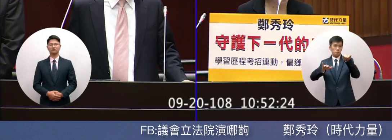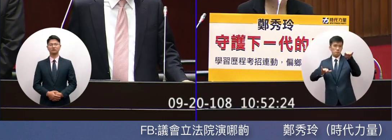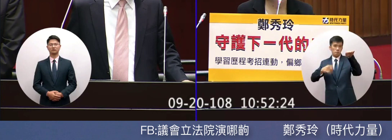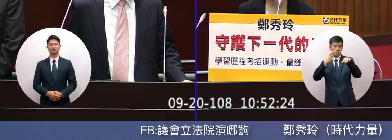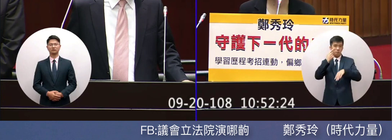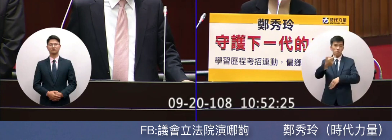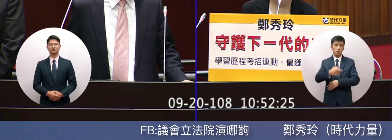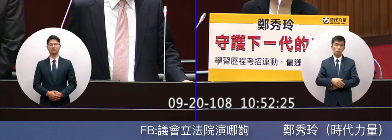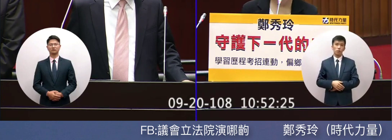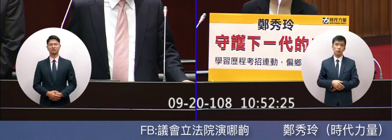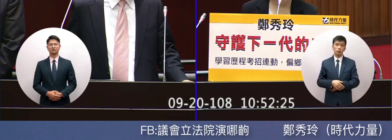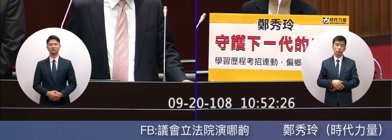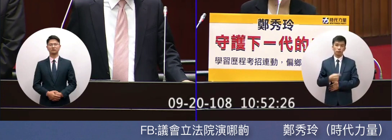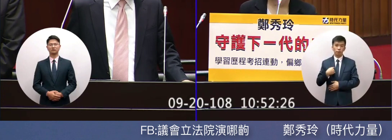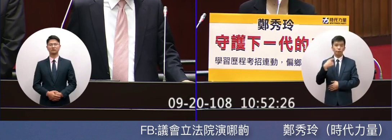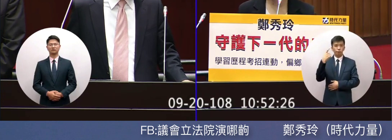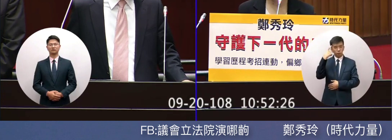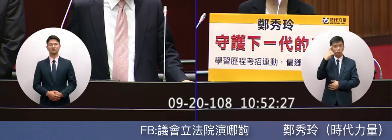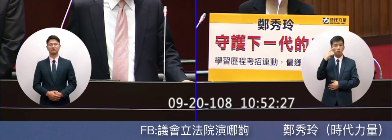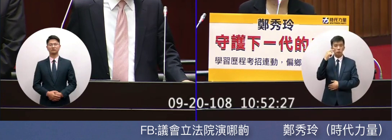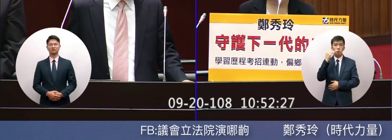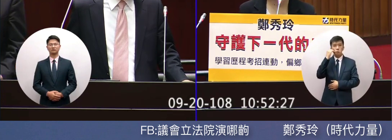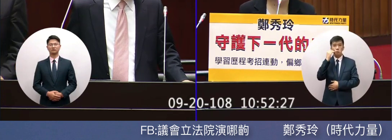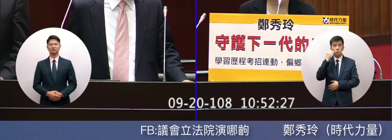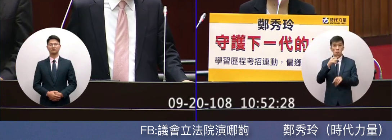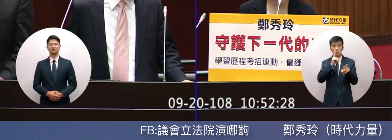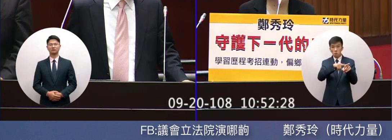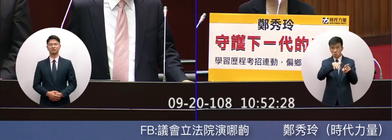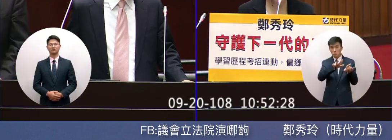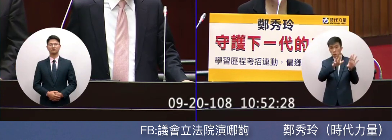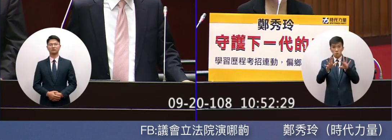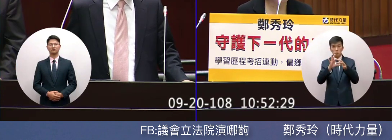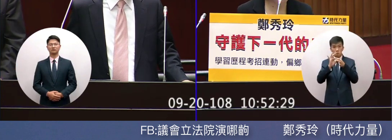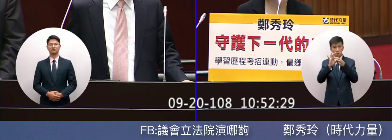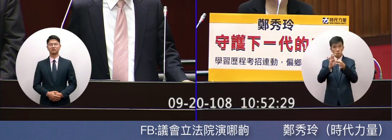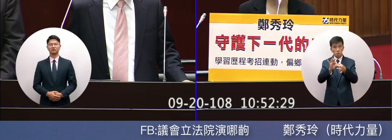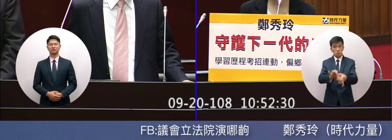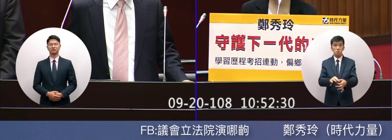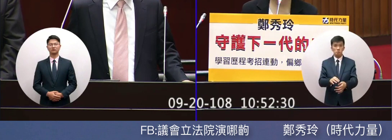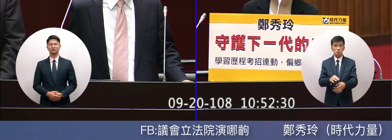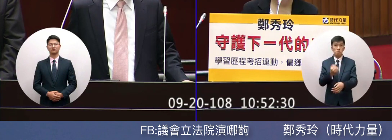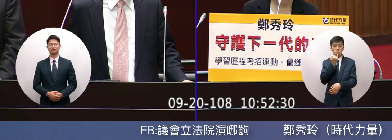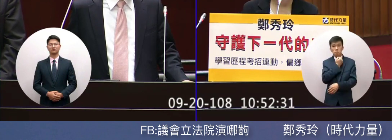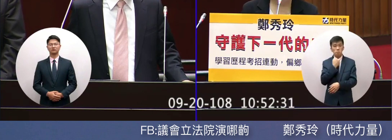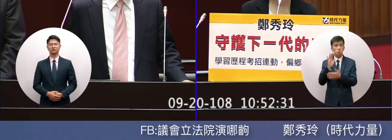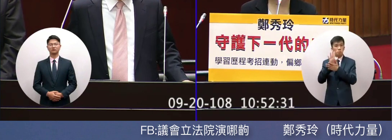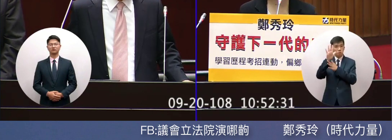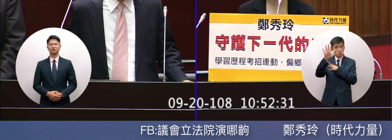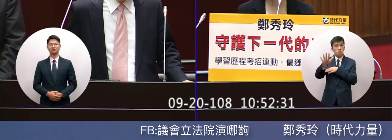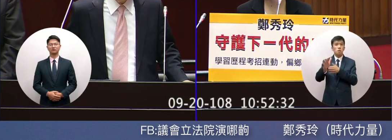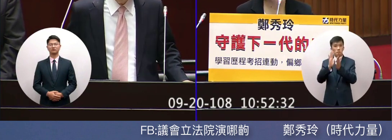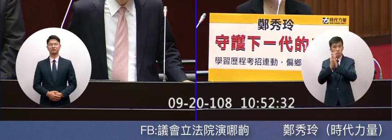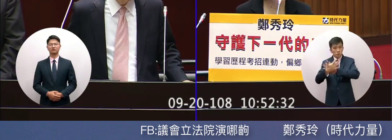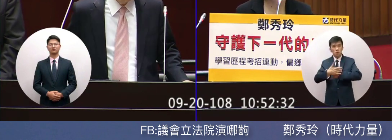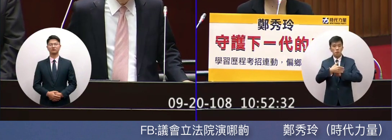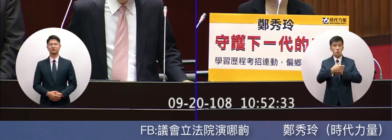距那我们因此预期如果照这个考招联动这样推下去的话，就会出现明星高